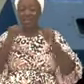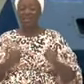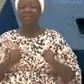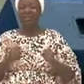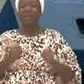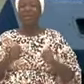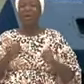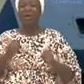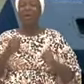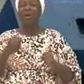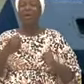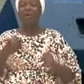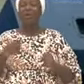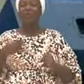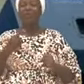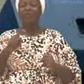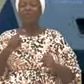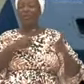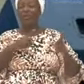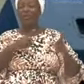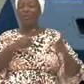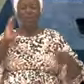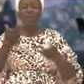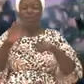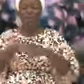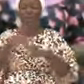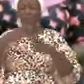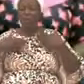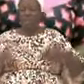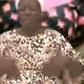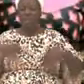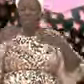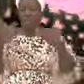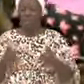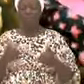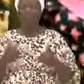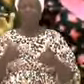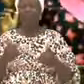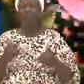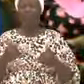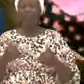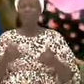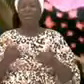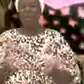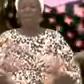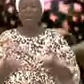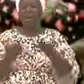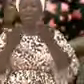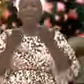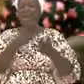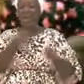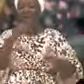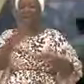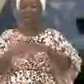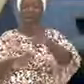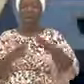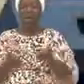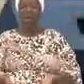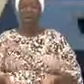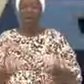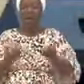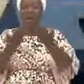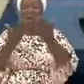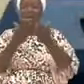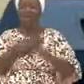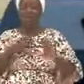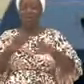défini dynamique du seuil à viège et encore maintenant les toi et marche l'air toi et marche